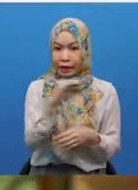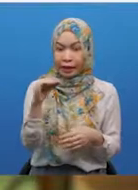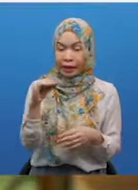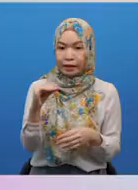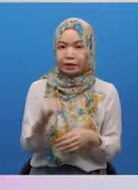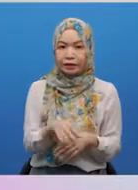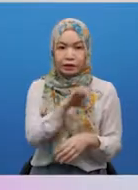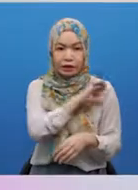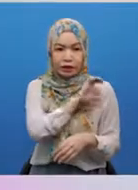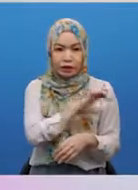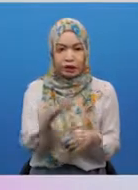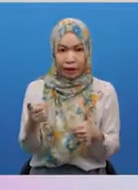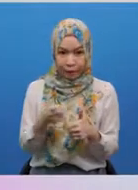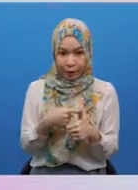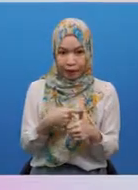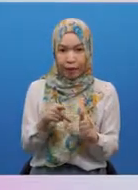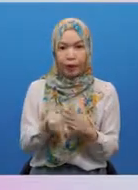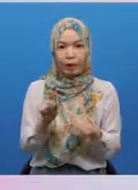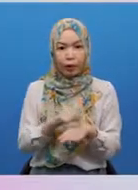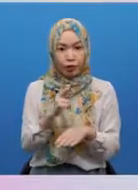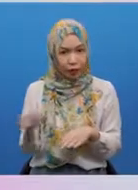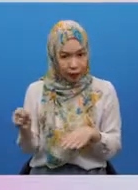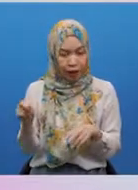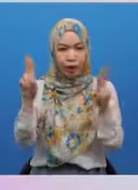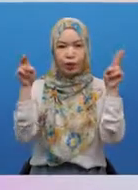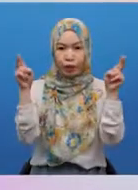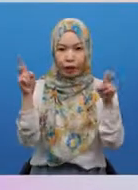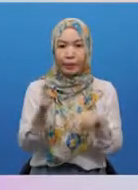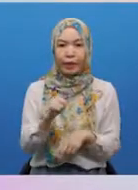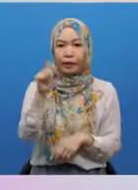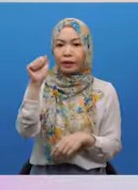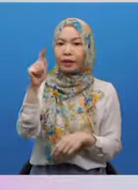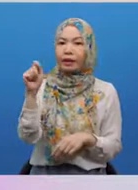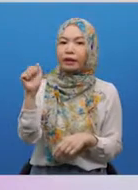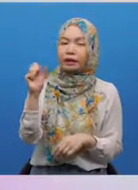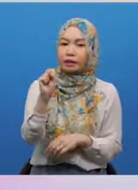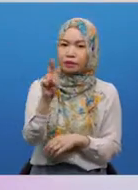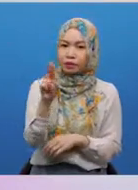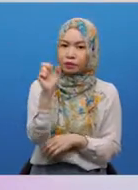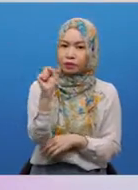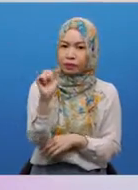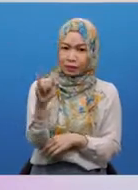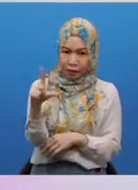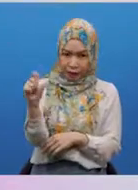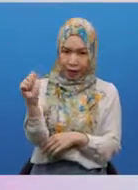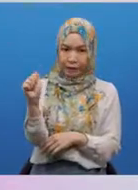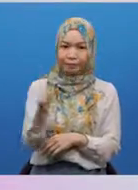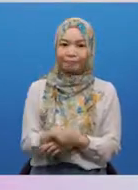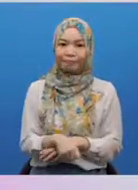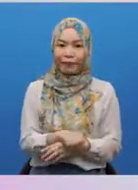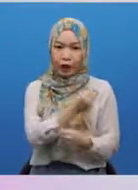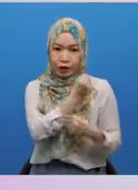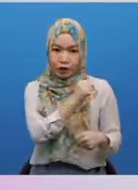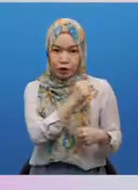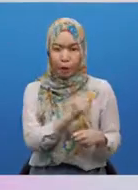pertama, penggunaan ungkapan bertata susila. Penggunaan ungkapan bertata susila